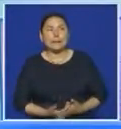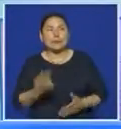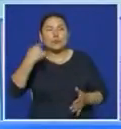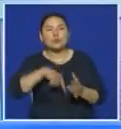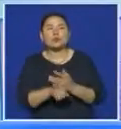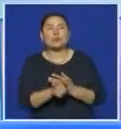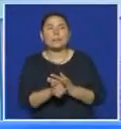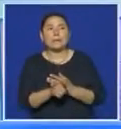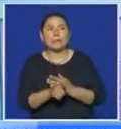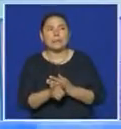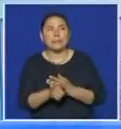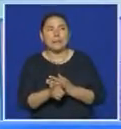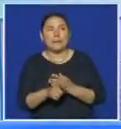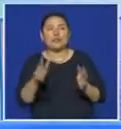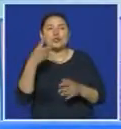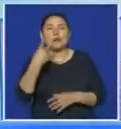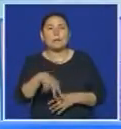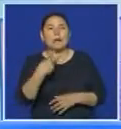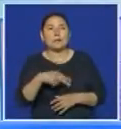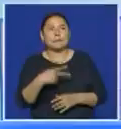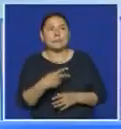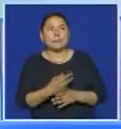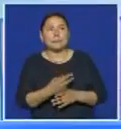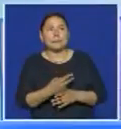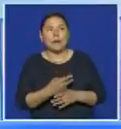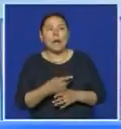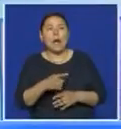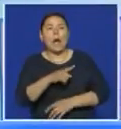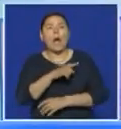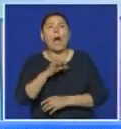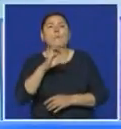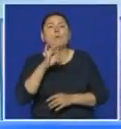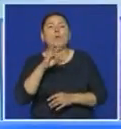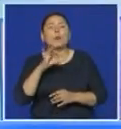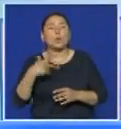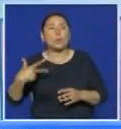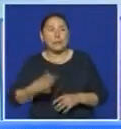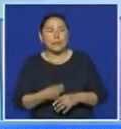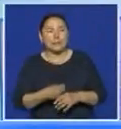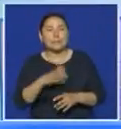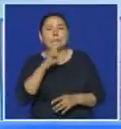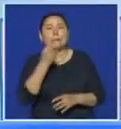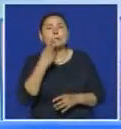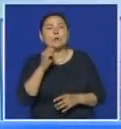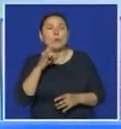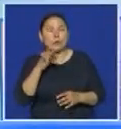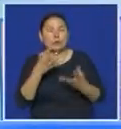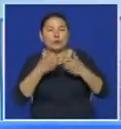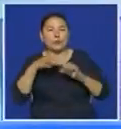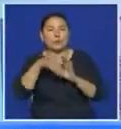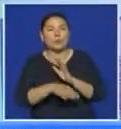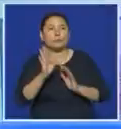ішінде 20-сы жаңағындай амбулаторный дневной, 30-сы стационарный. Бұл